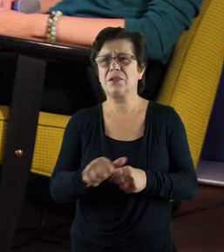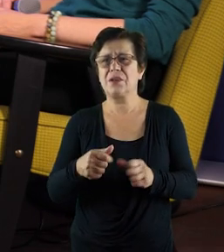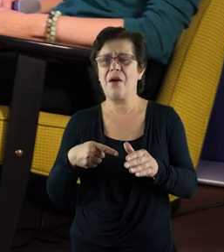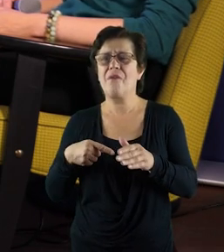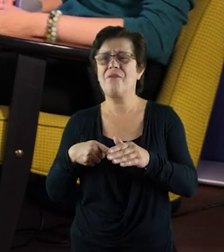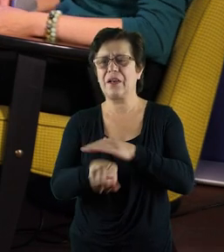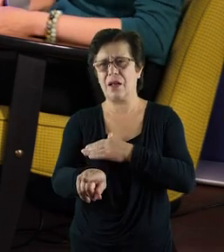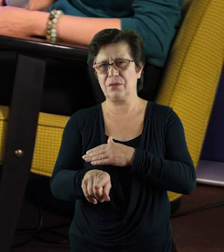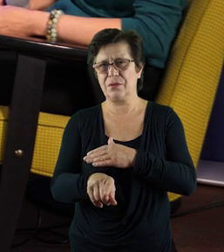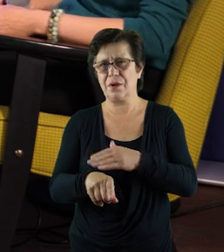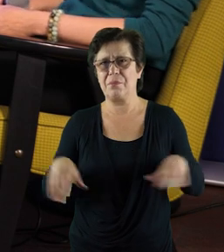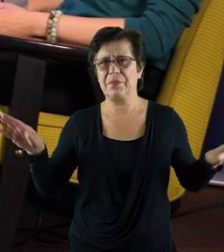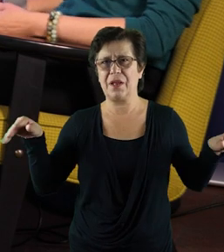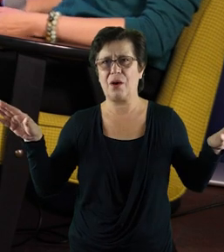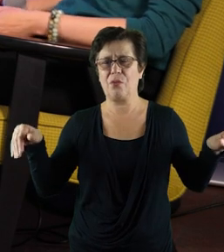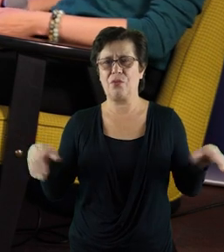ptaków.